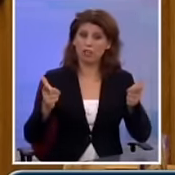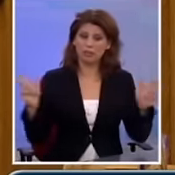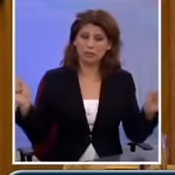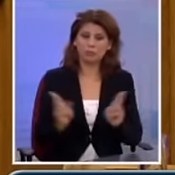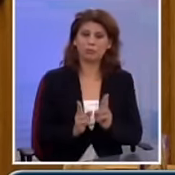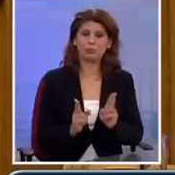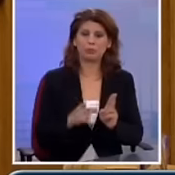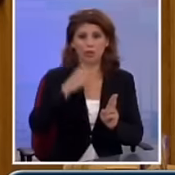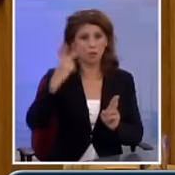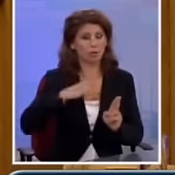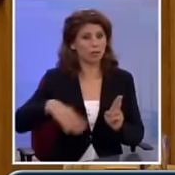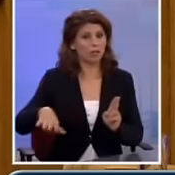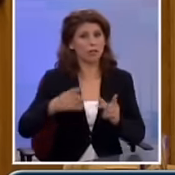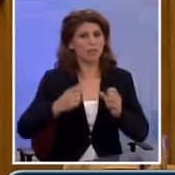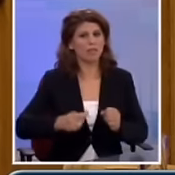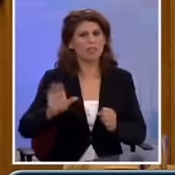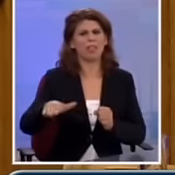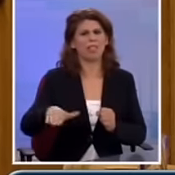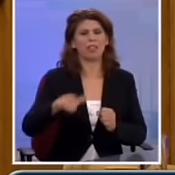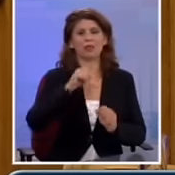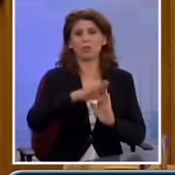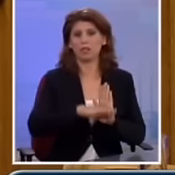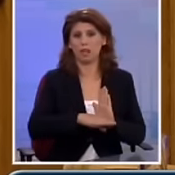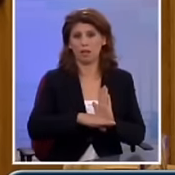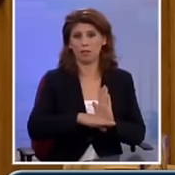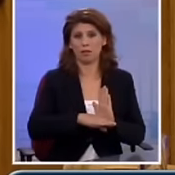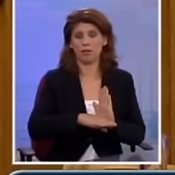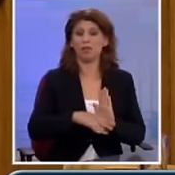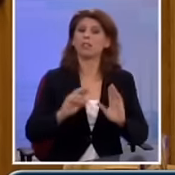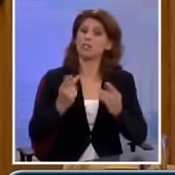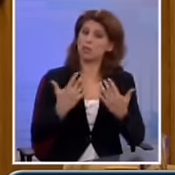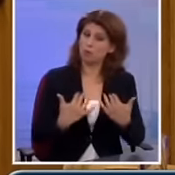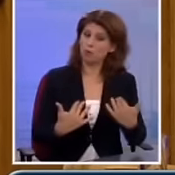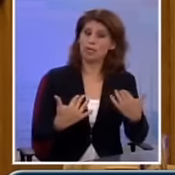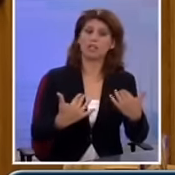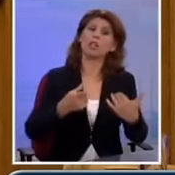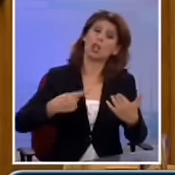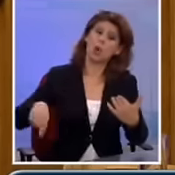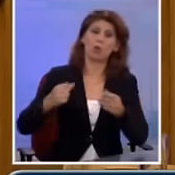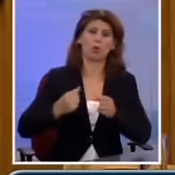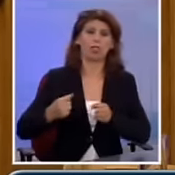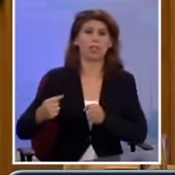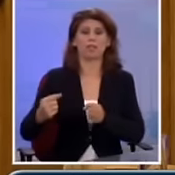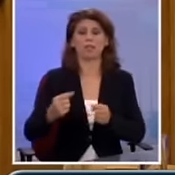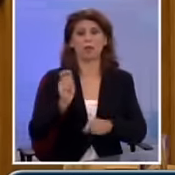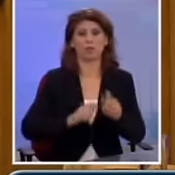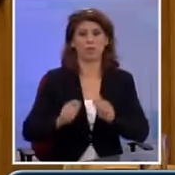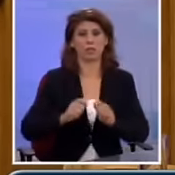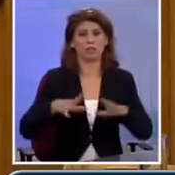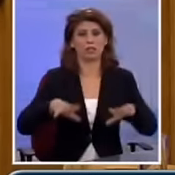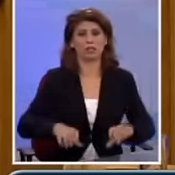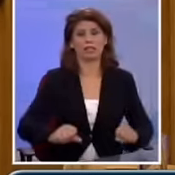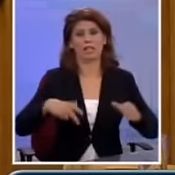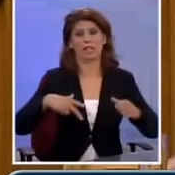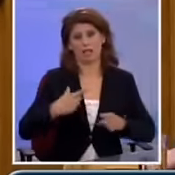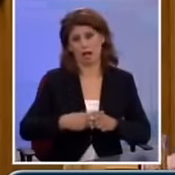λαών και σε μια θεσμική απαξίωση του Συντάγματος, της Βουλής και όλων των θεσμών που συγκροτούν την κυρίαρχη χώρα